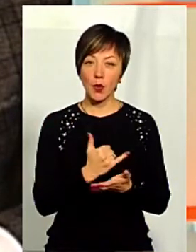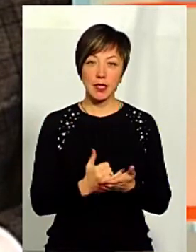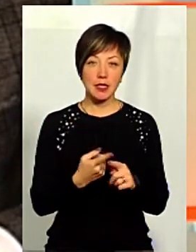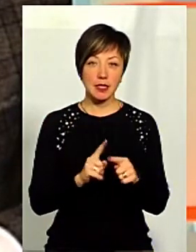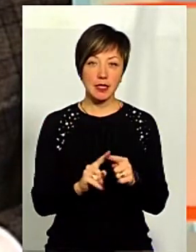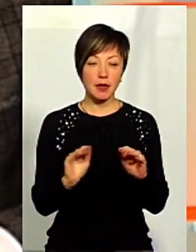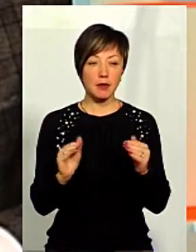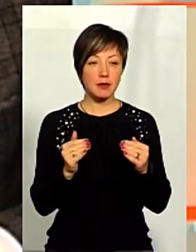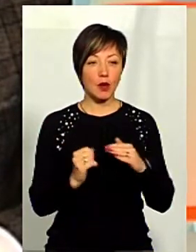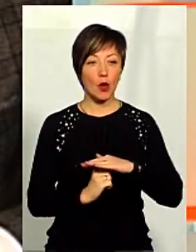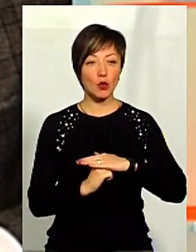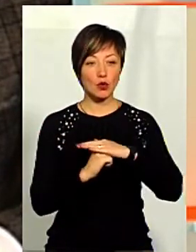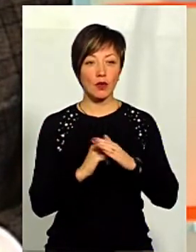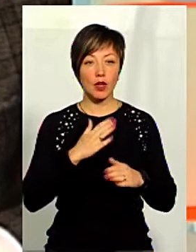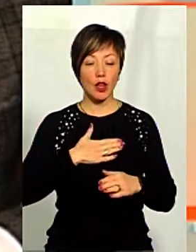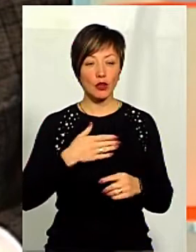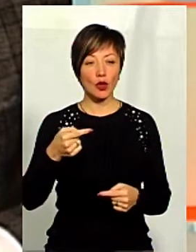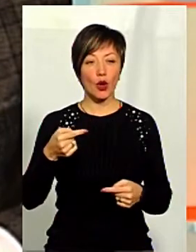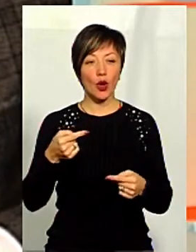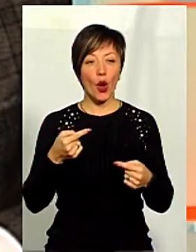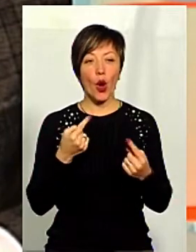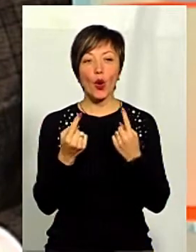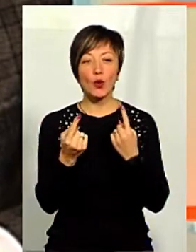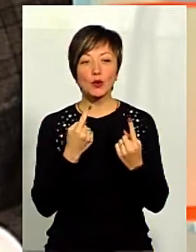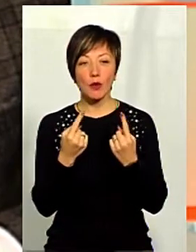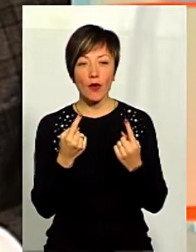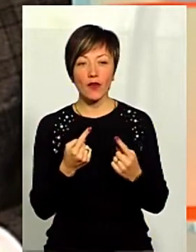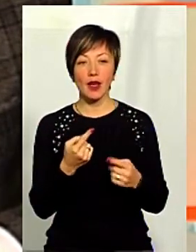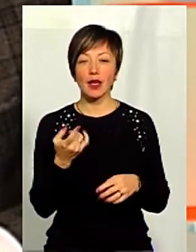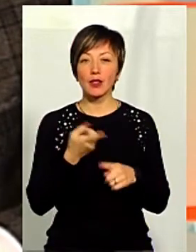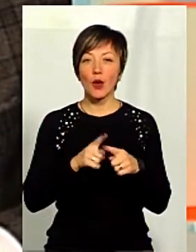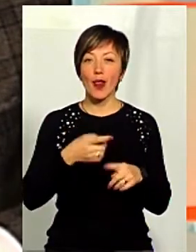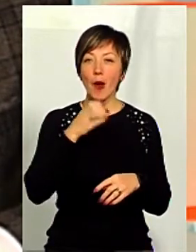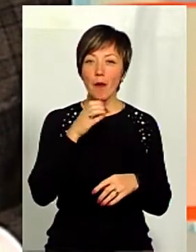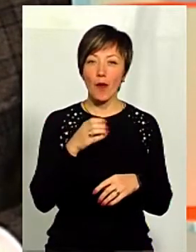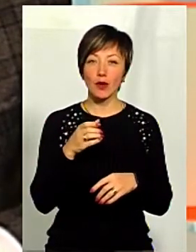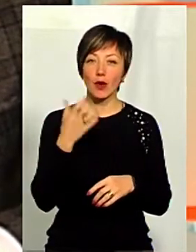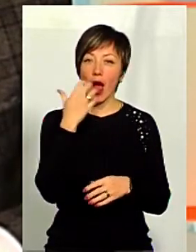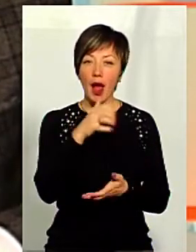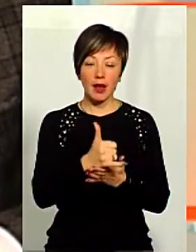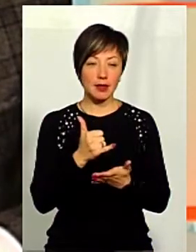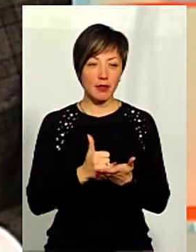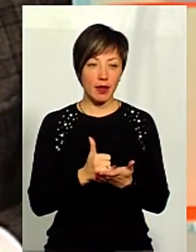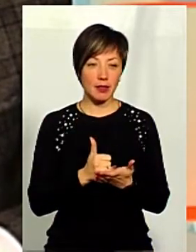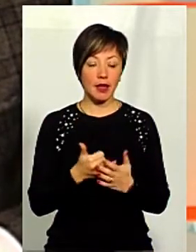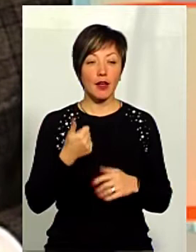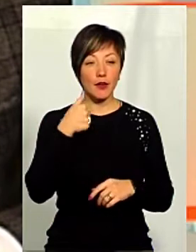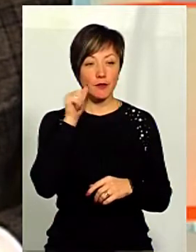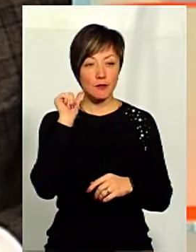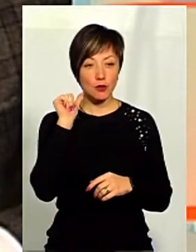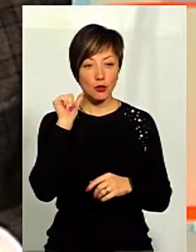лише невеличка така основа для нашої розмови, для цього напою, який ми кажемо «глінтвейн». Так, вчора